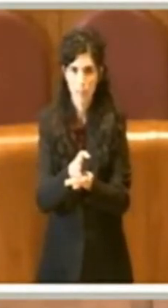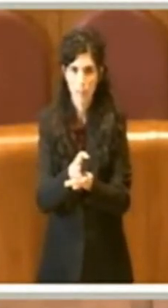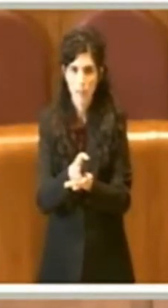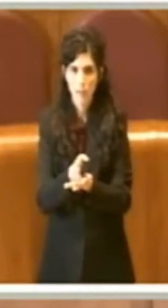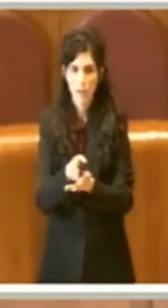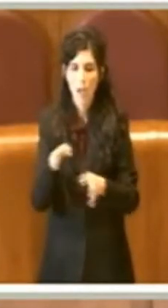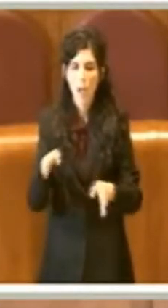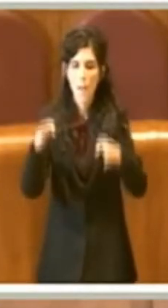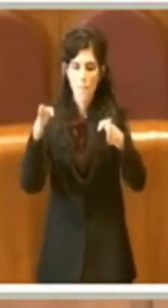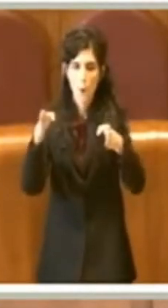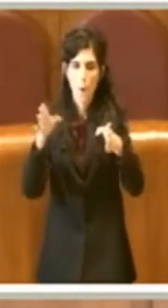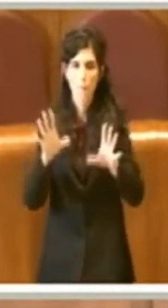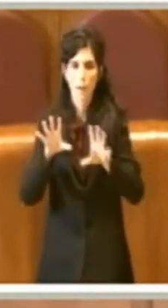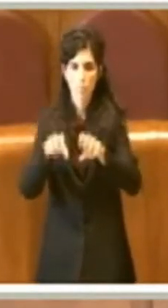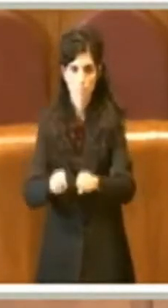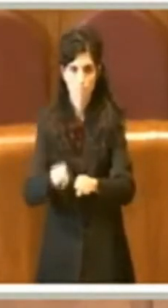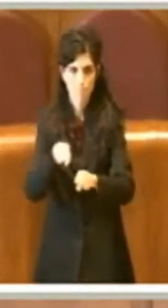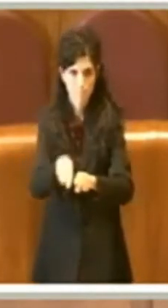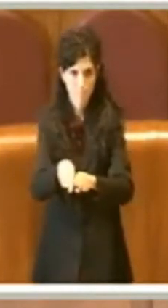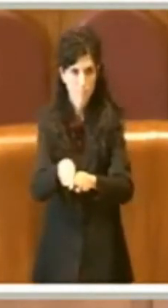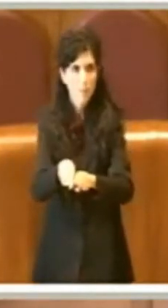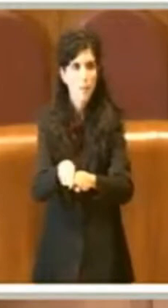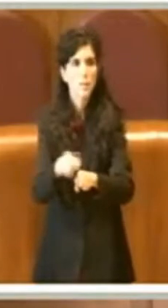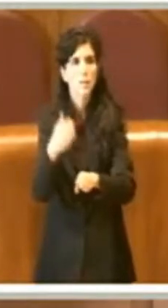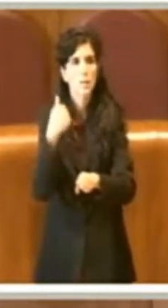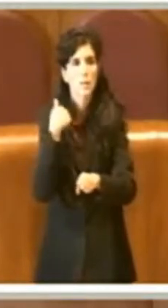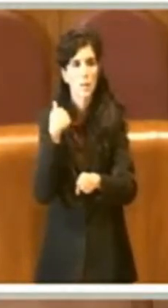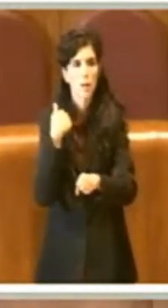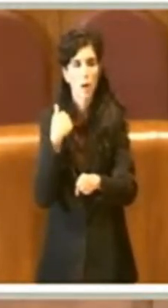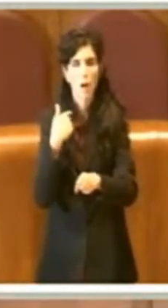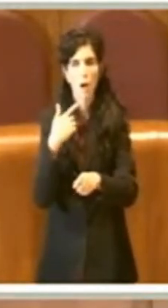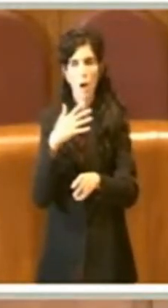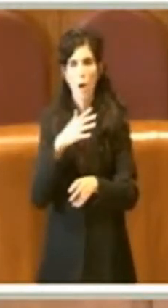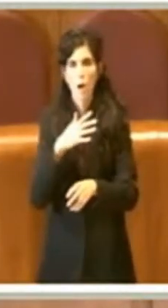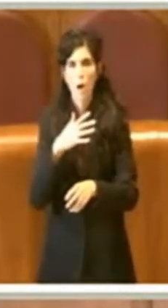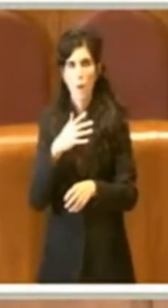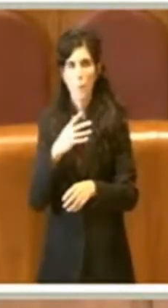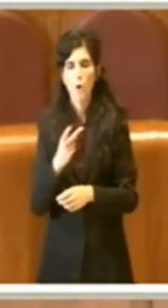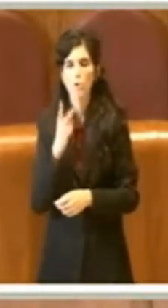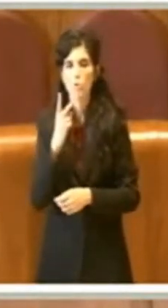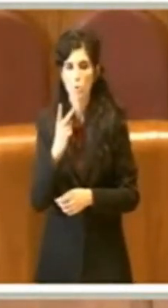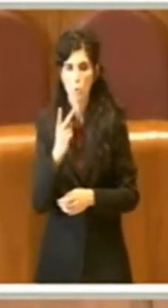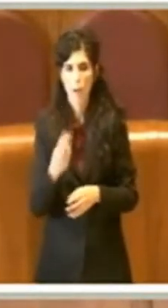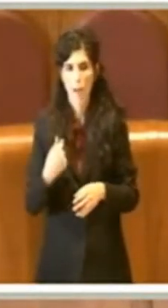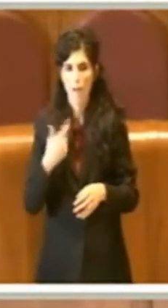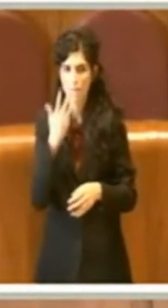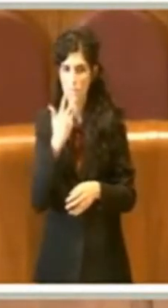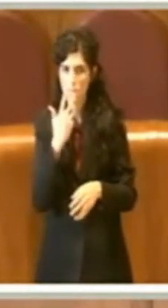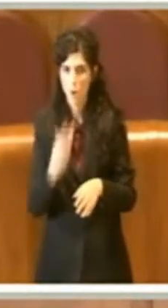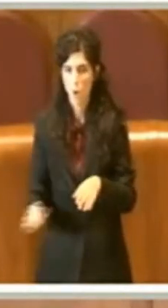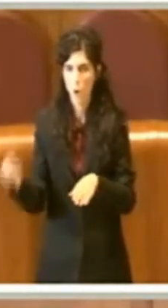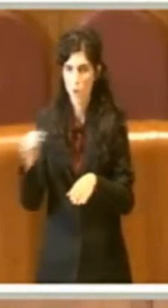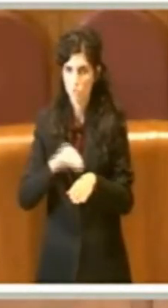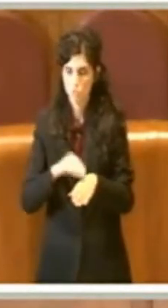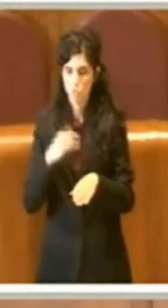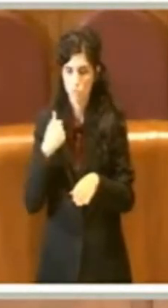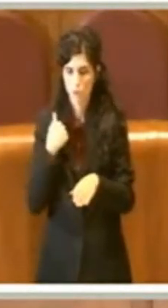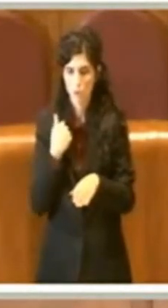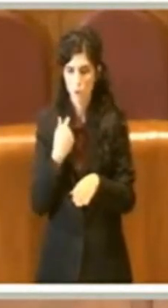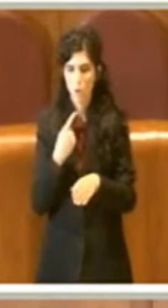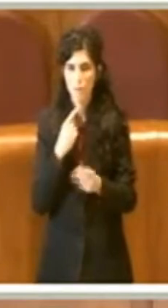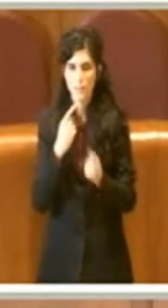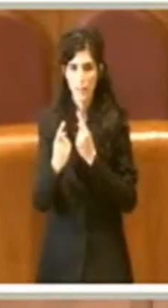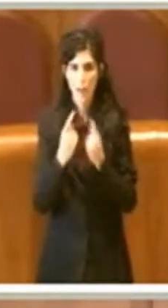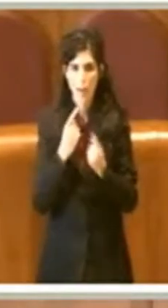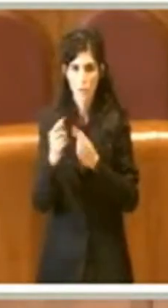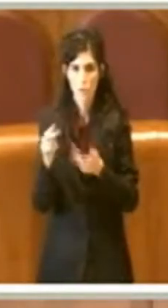dell'immobile il resto avrei un altro paio di cose da aggiungere ma lo risparmi per la diga cinico